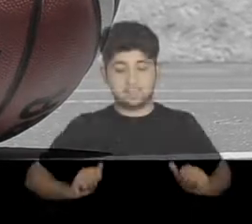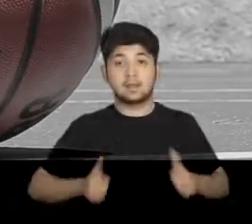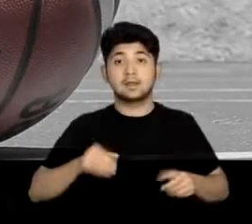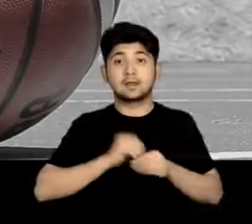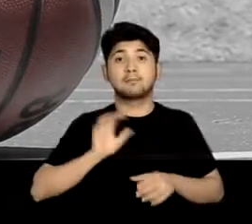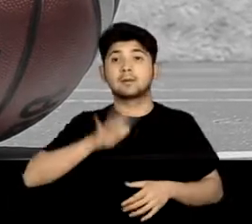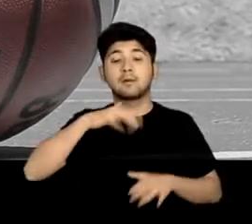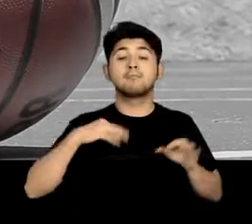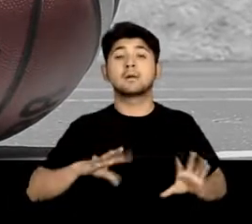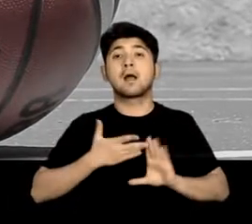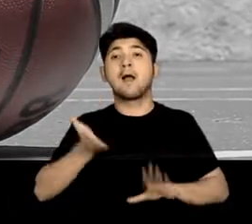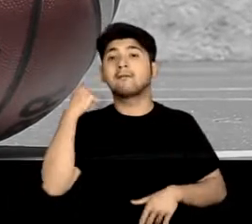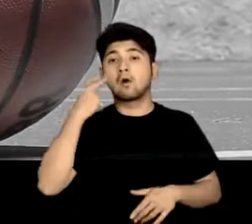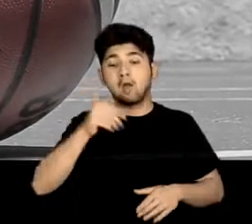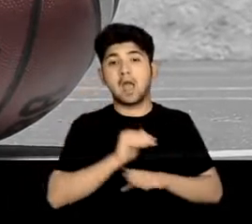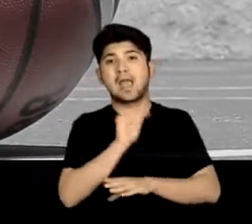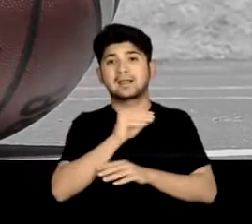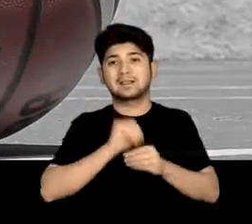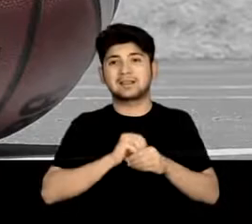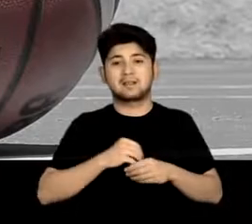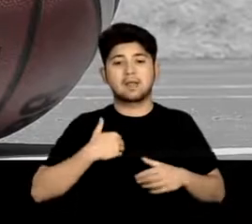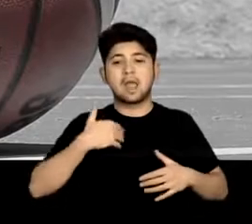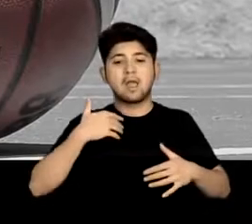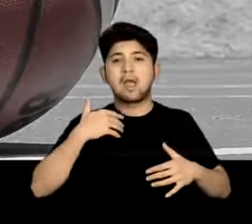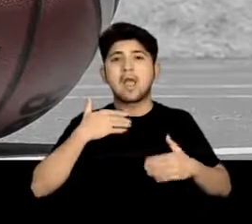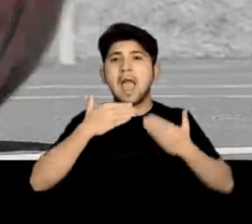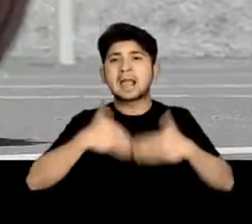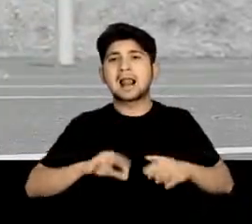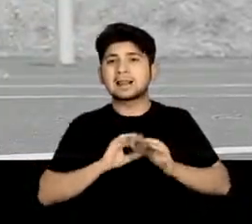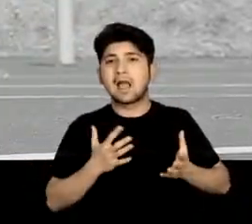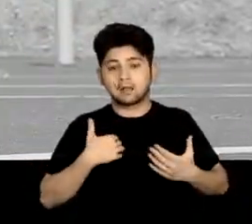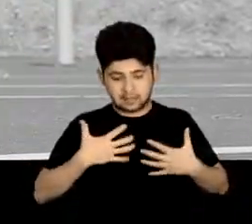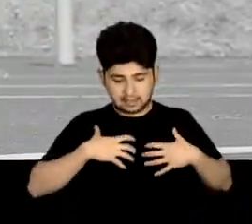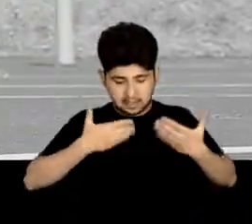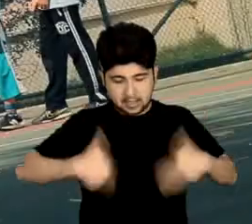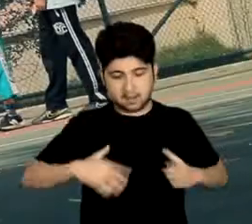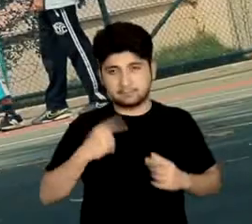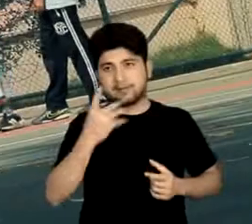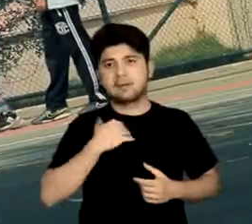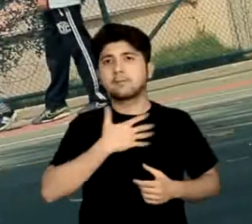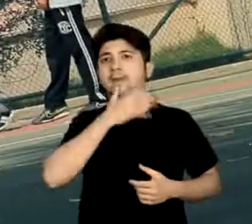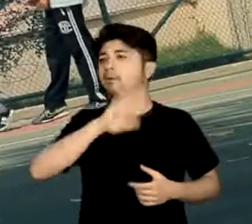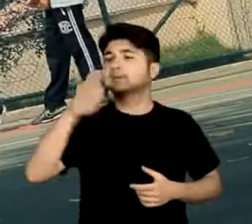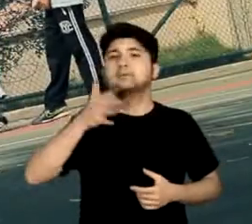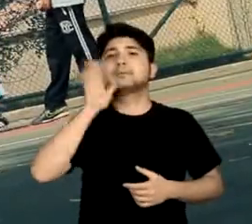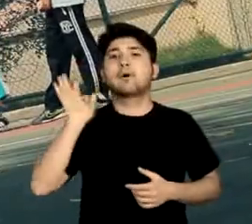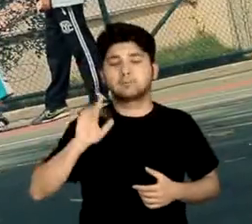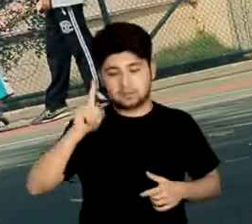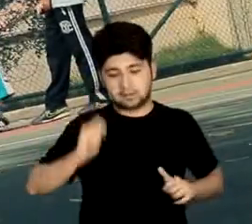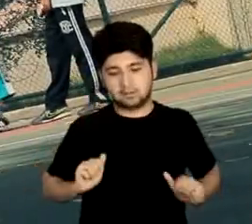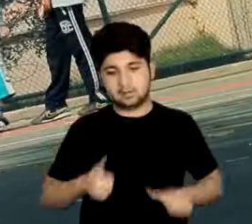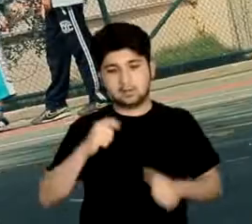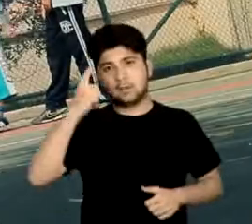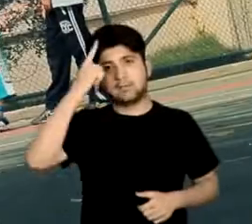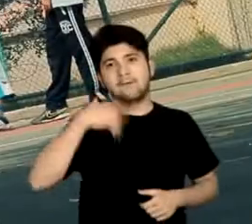Tekerlekli sandalye basketboluna başlamadan önce hayatımda engel nedir hiç bilmiyorum. Kendi engelimden başka hiçbir şey bilmiyordum açıkçası. Sadece